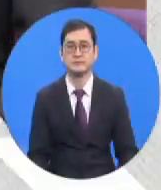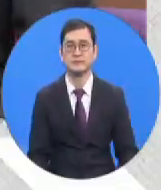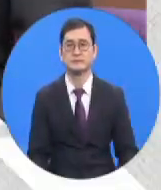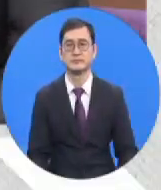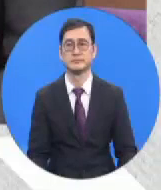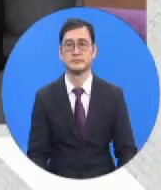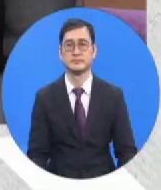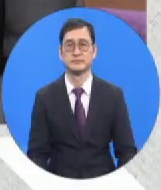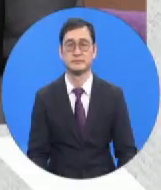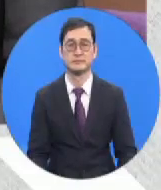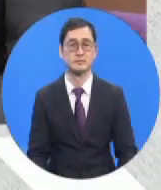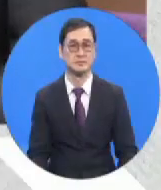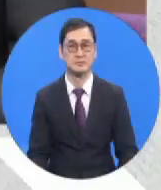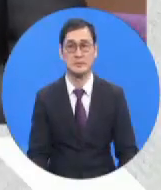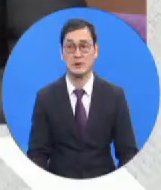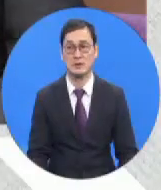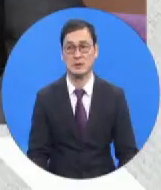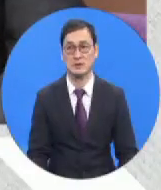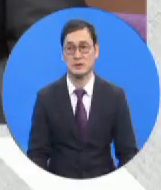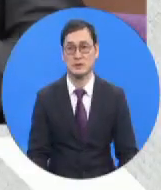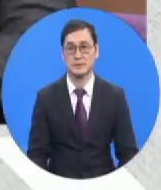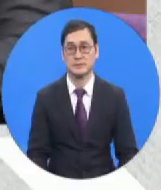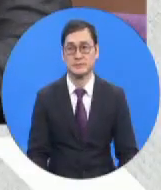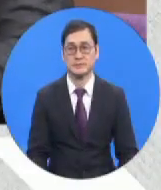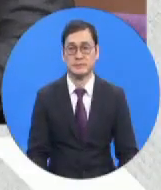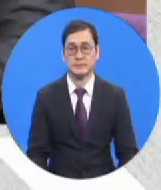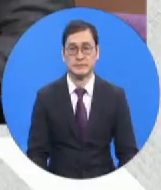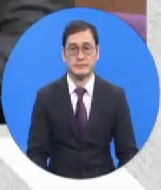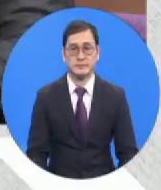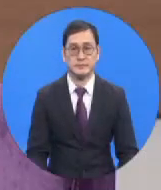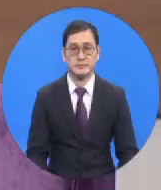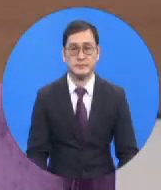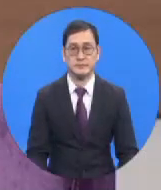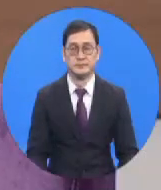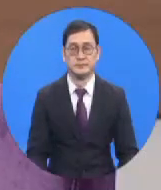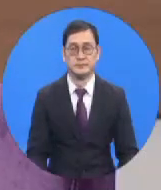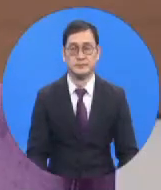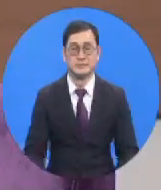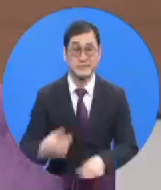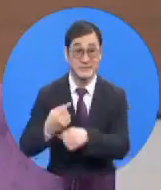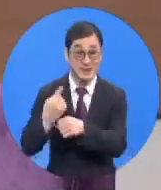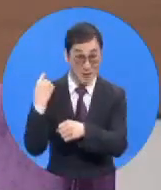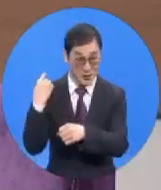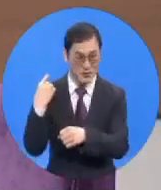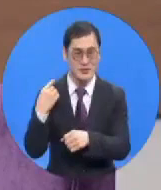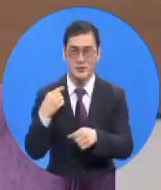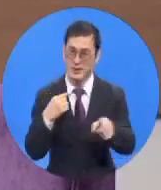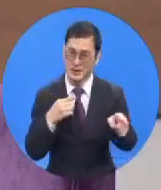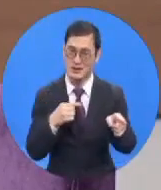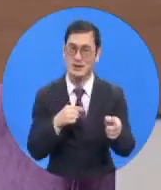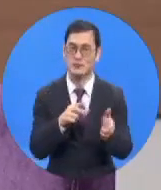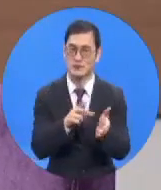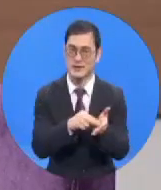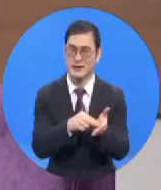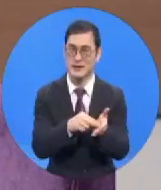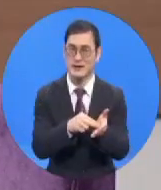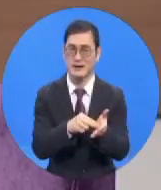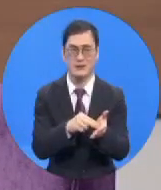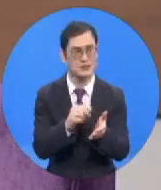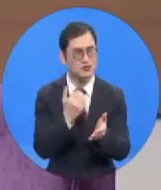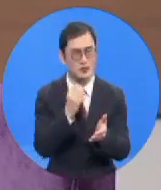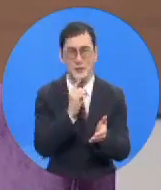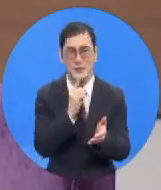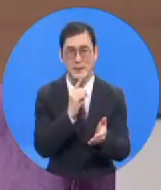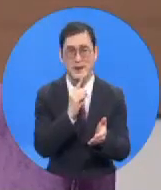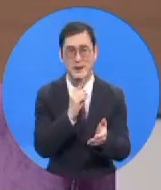거예요. 이게 작년에 사실은 이슈가 됐었어요. 이게 그 출국 금지 될 때도 이게 또 긴급한 거, 너무 긴급한 거 아니냐,